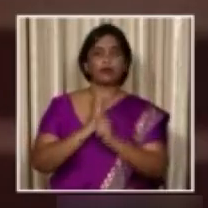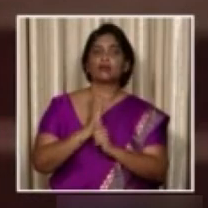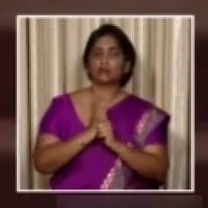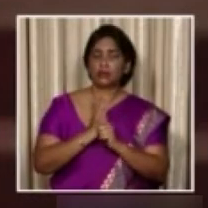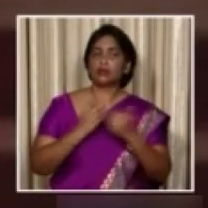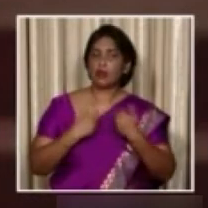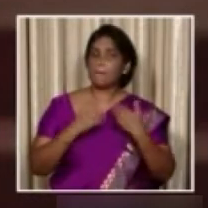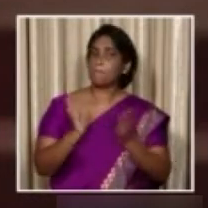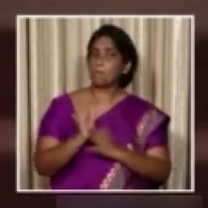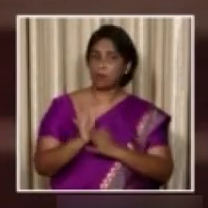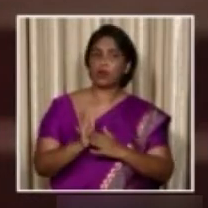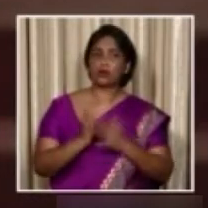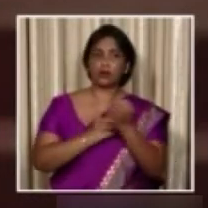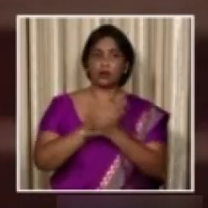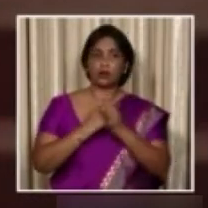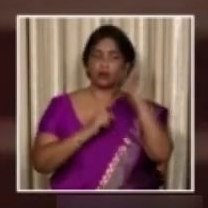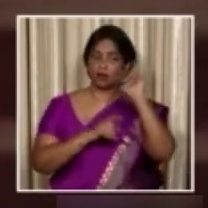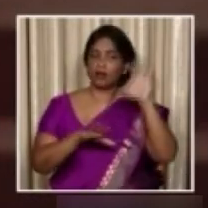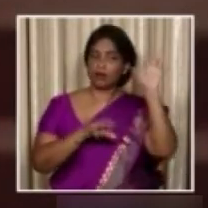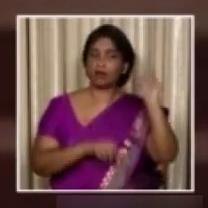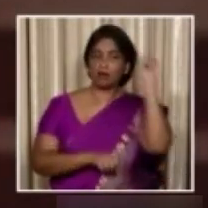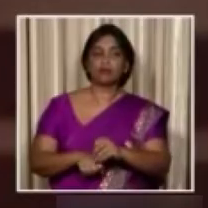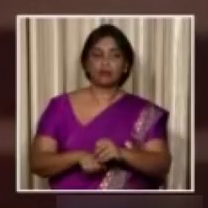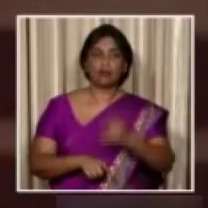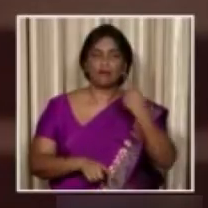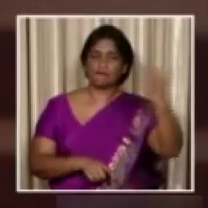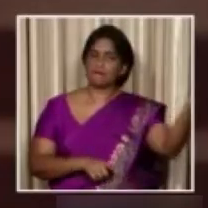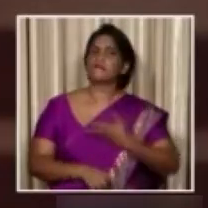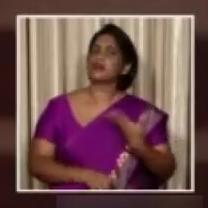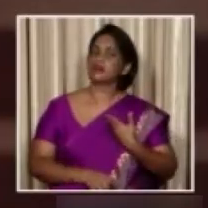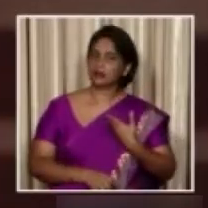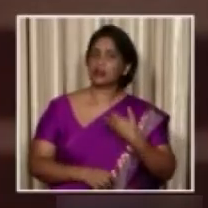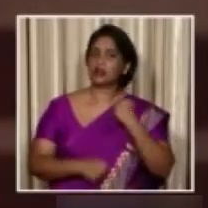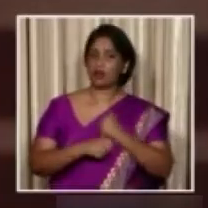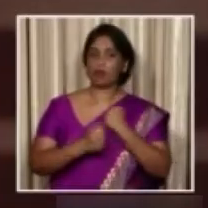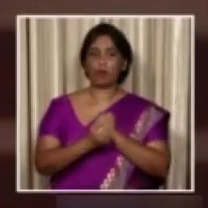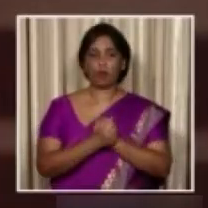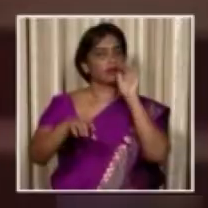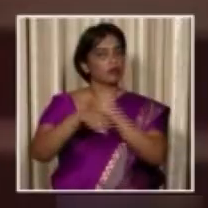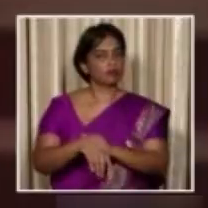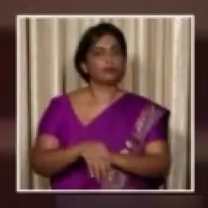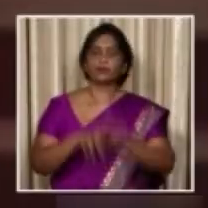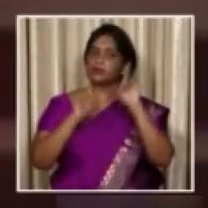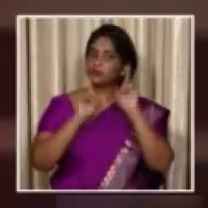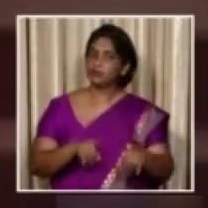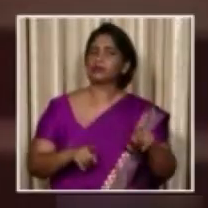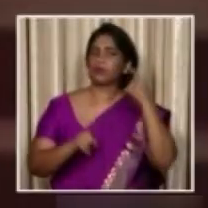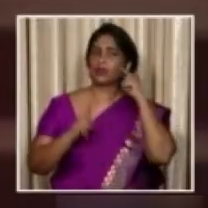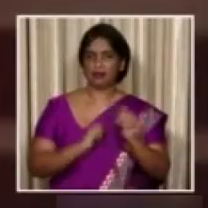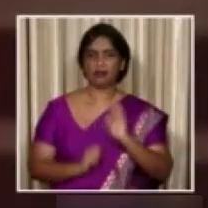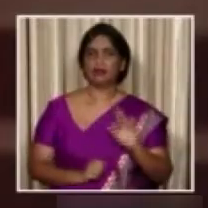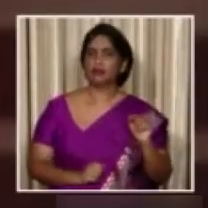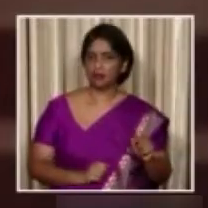තමයි මිනුවන්කොට වැඩිම කුඩුවට ඇල්ලුවේ. ඒ තරහ තමයි මගෙන් පිරිම ඇව්වේ. ඒකට රජයේ පොලිසිය නිලධාරියුත් අහු වුණා. එව්ව ගැන කතා කරේ නෑ